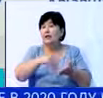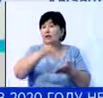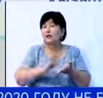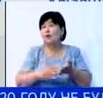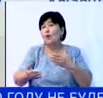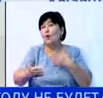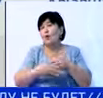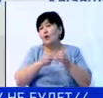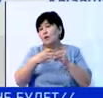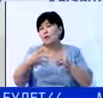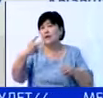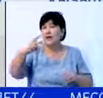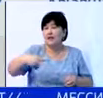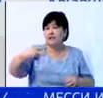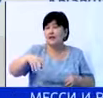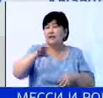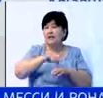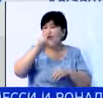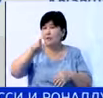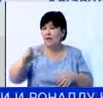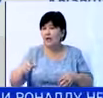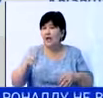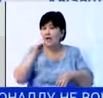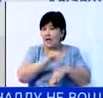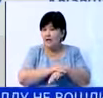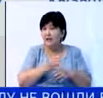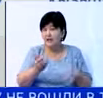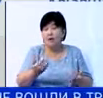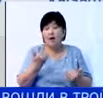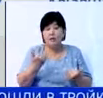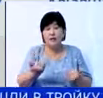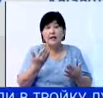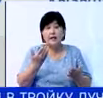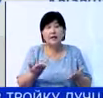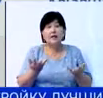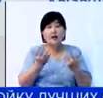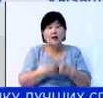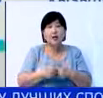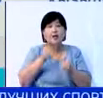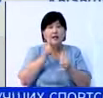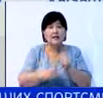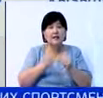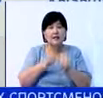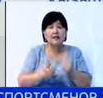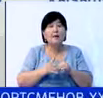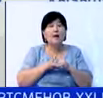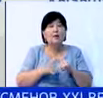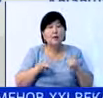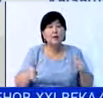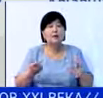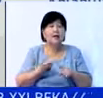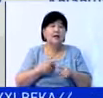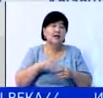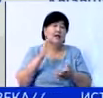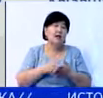около 15-20 пациентов. При расчете ежедневного прироста это